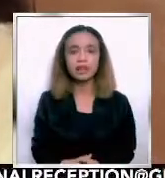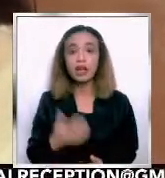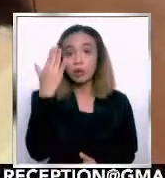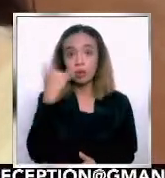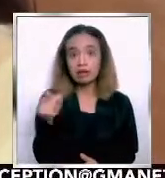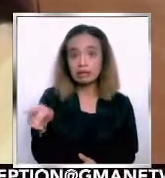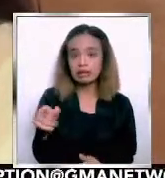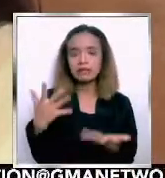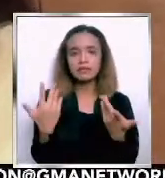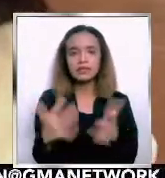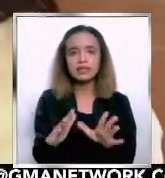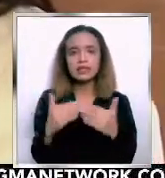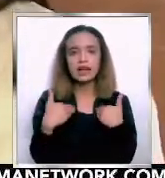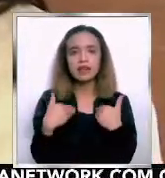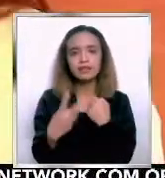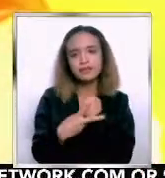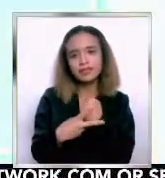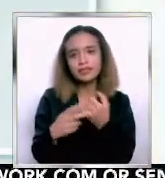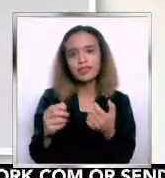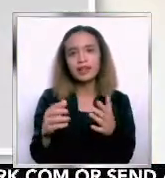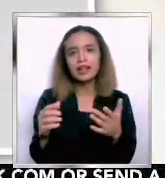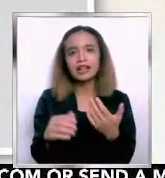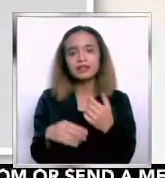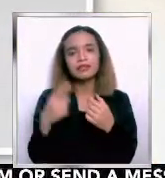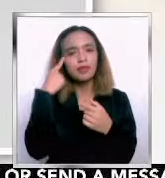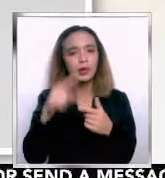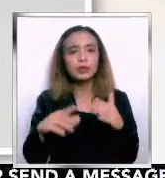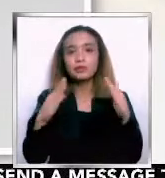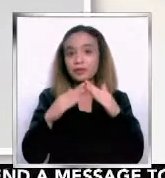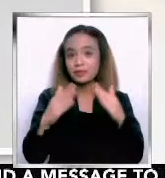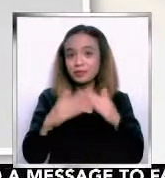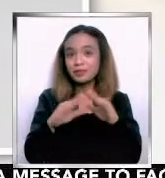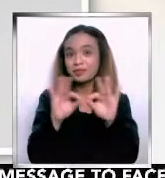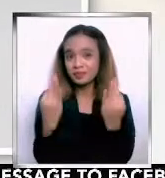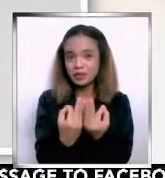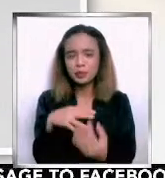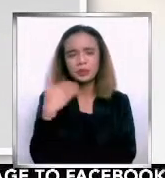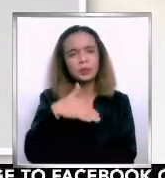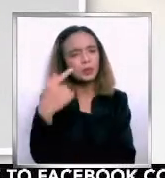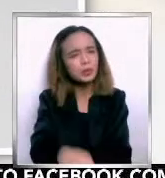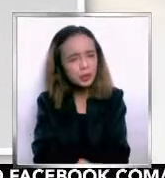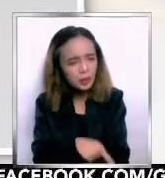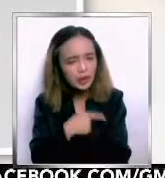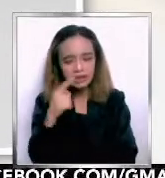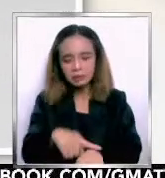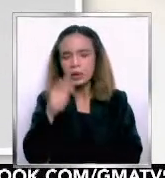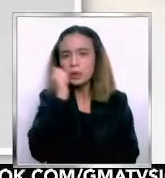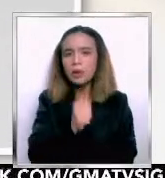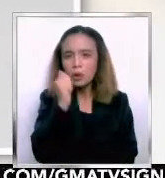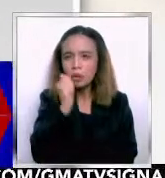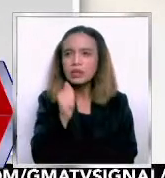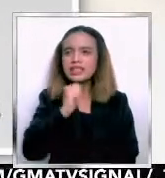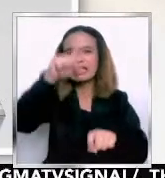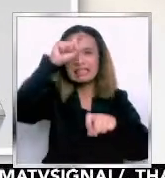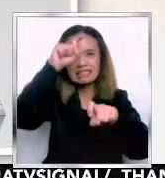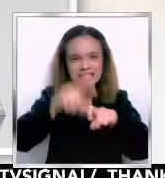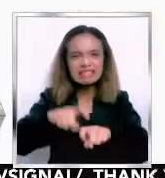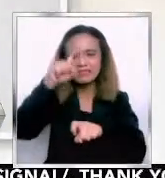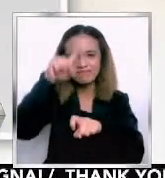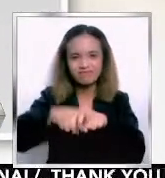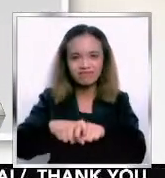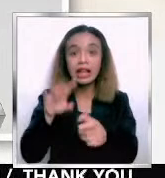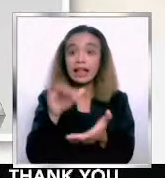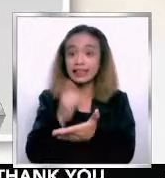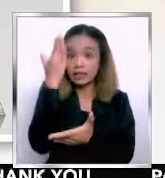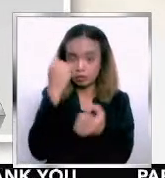siya ng sariling bahay para sa pamilya. For the longest time, lagi na lang daw sila nangungupahan. Kaya nang siya'y nakaipon na